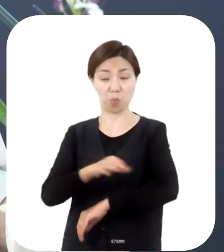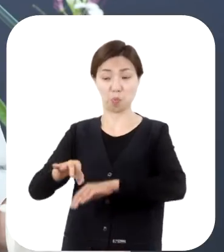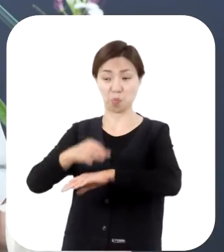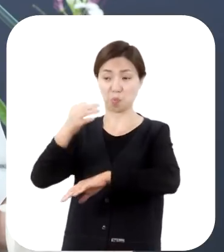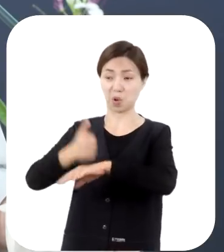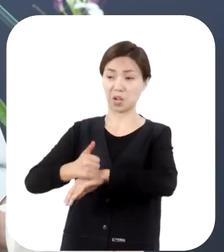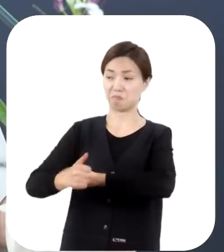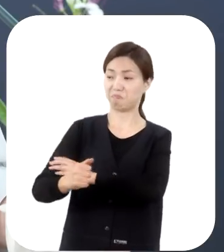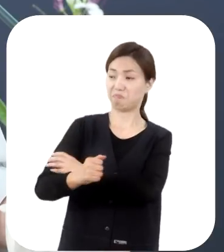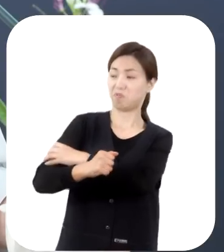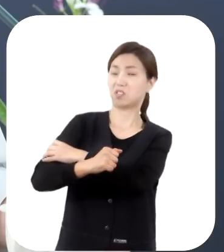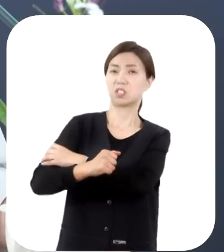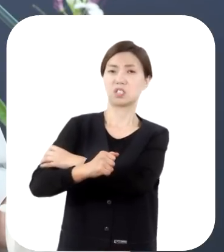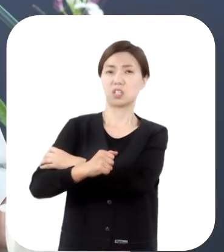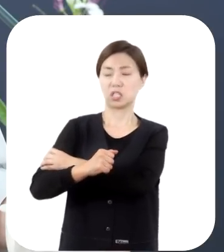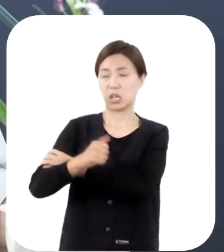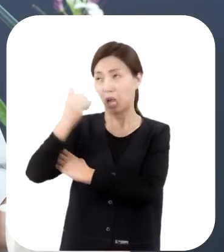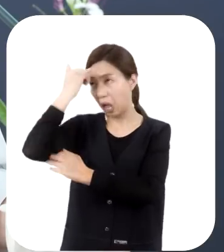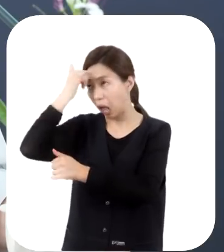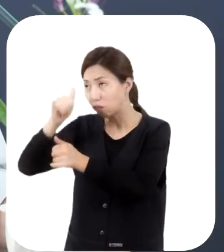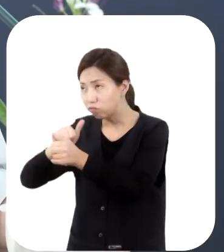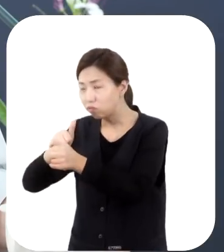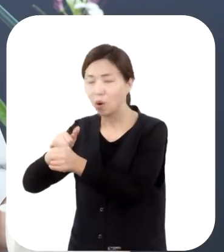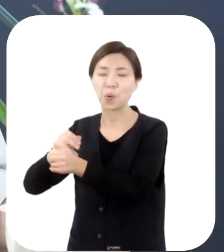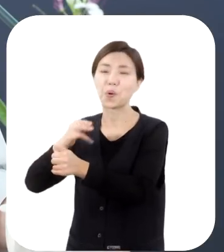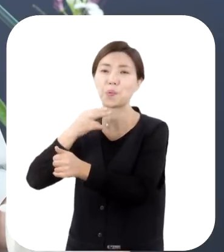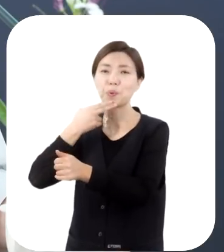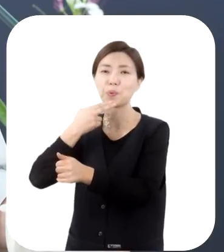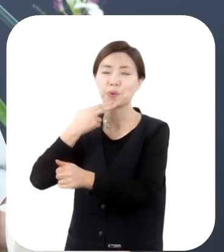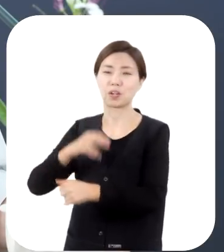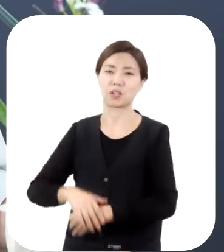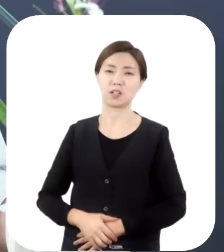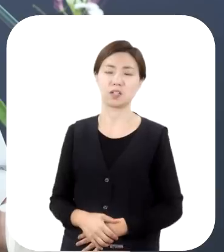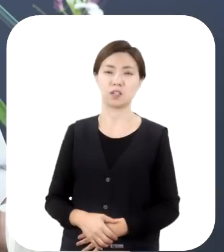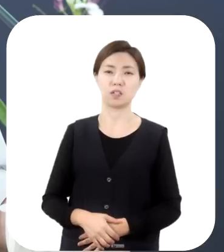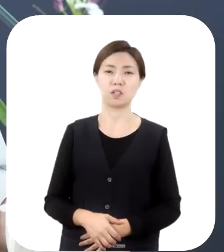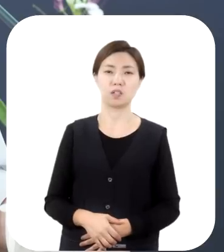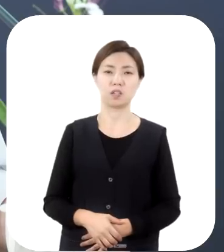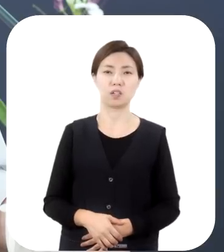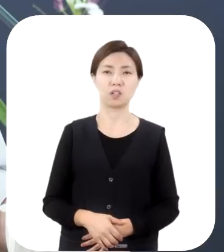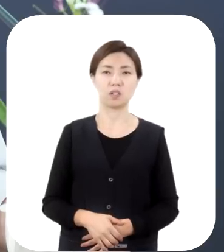왕이 뭐 권력을 행사하거나 한그 권위에도 굴하지 않고